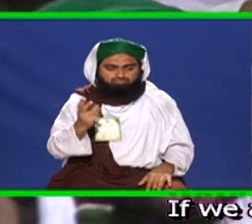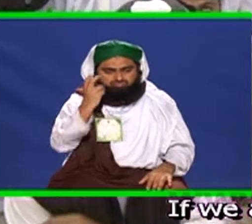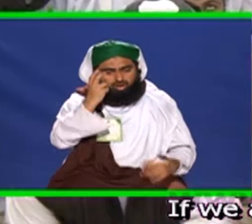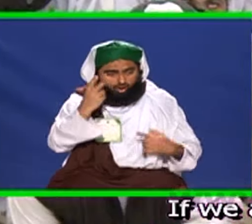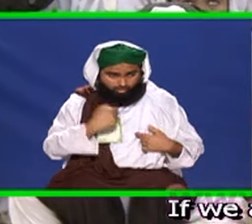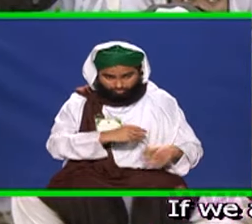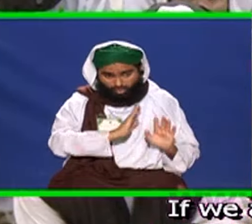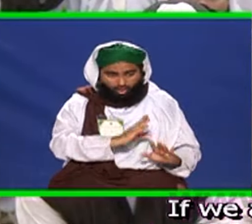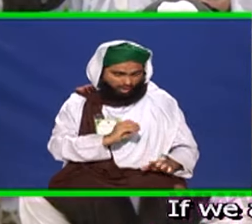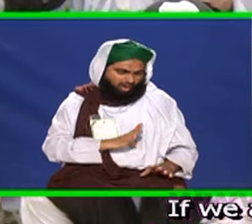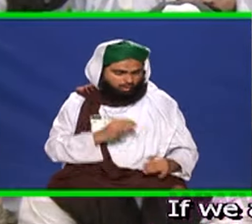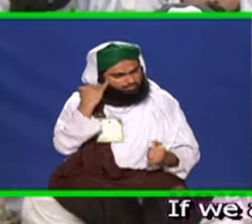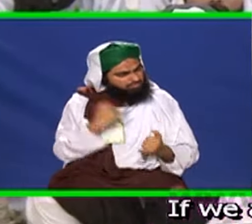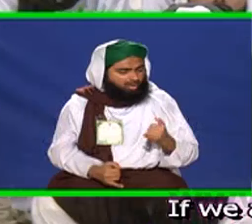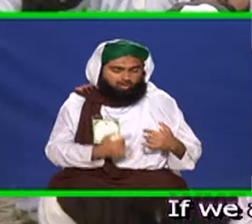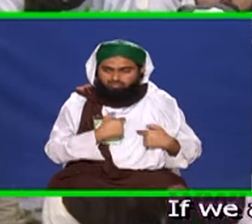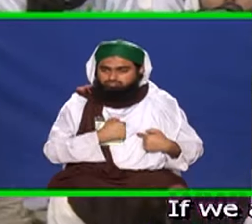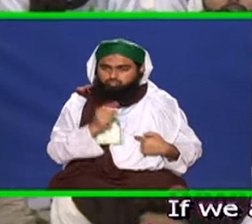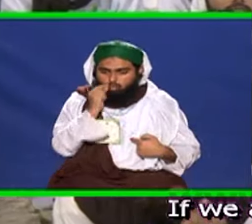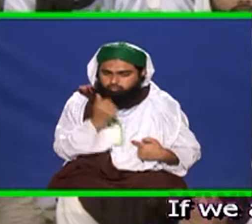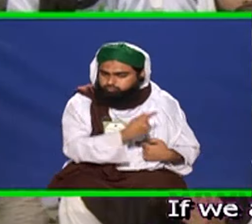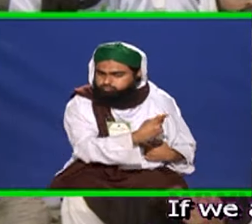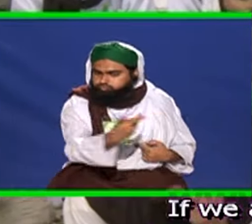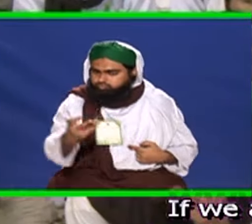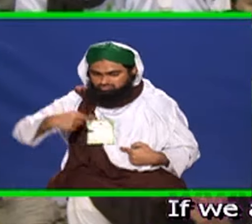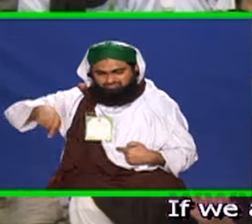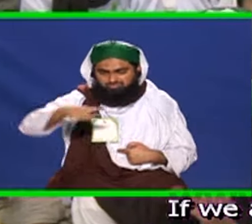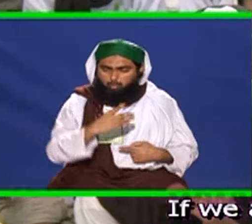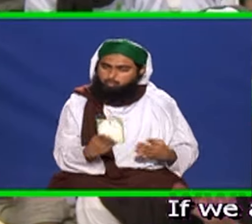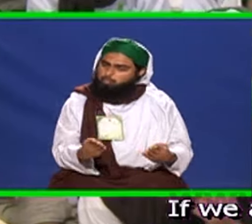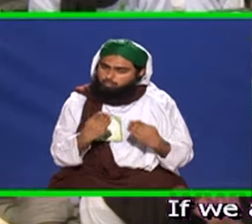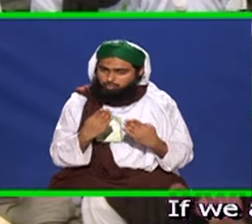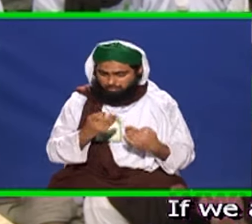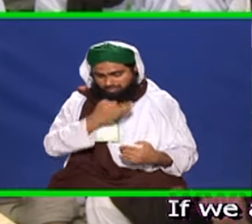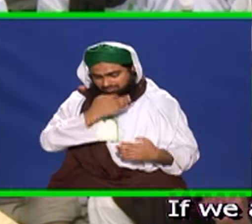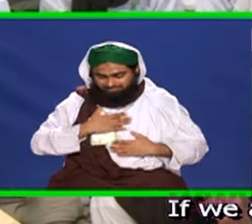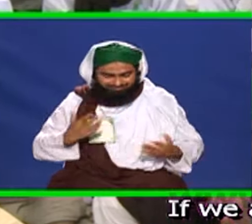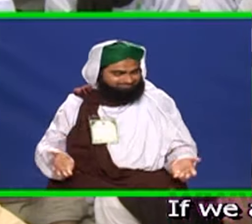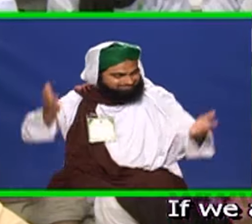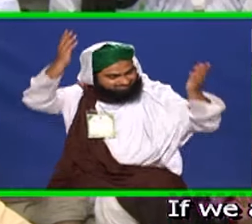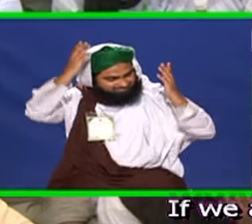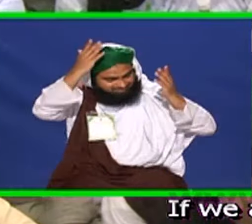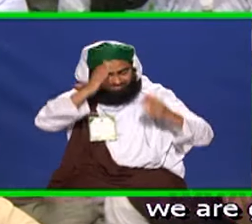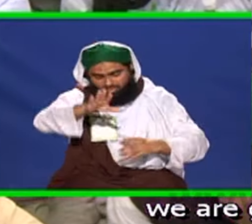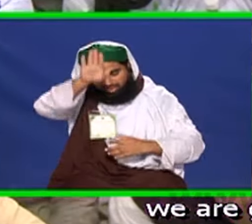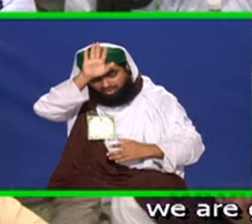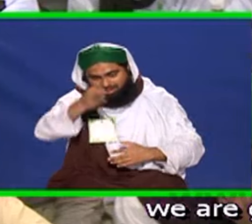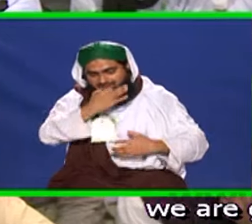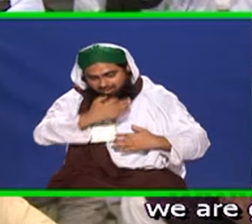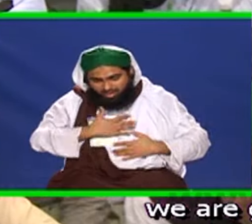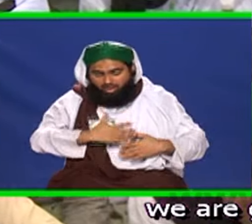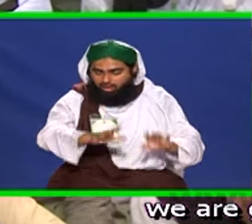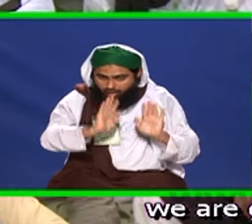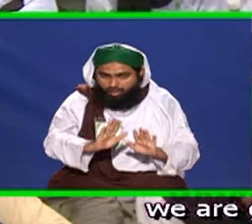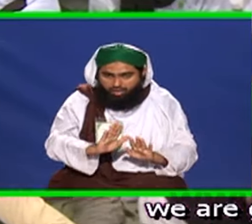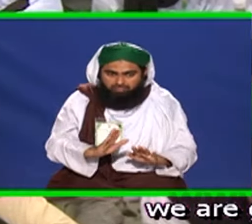ہم برے ہیں معاذ اللہ، اور اس معاشرے میں ہمیں بالکل اپنے کندھوں پر اٹھا رکھا ہے، سر پہ چڑھا رکھا